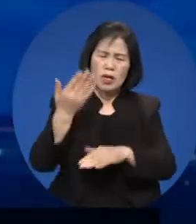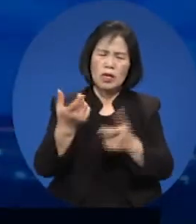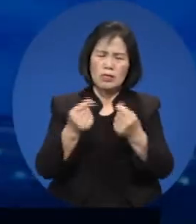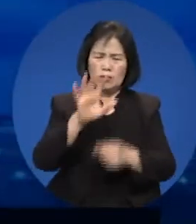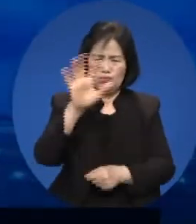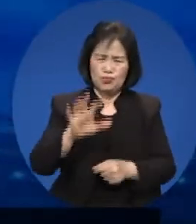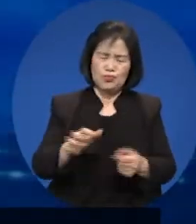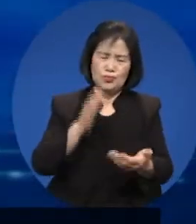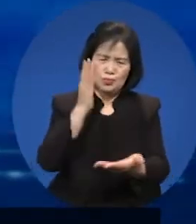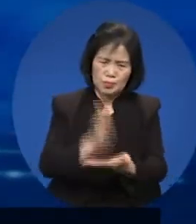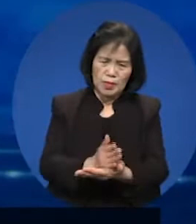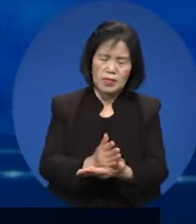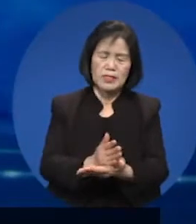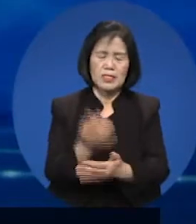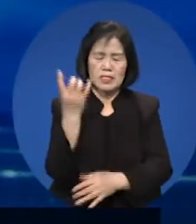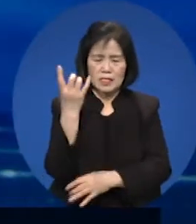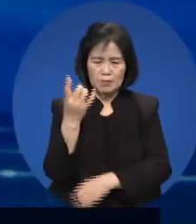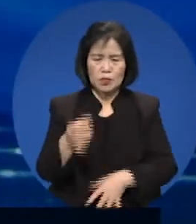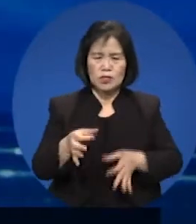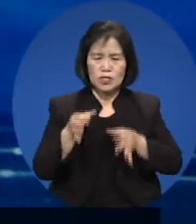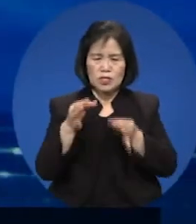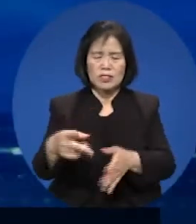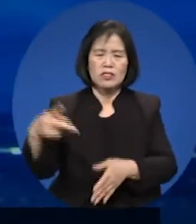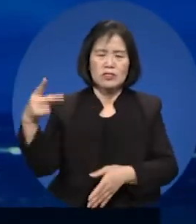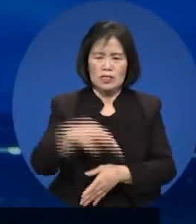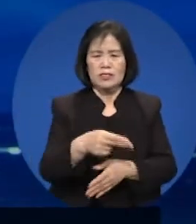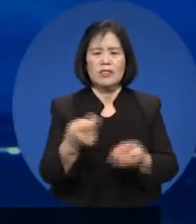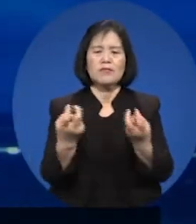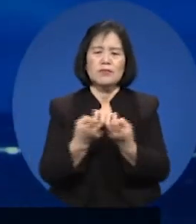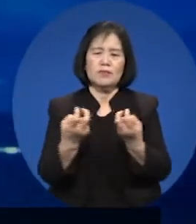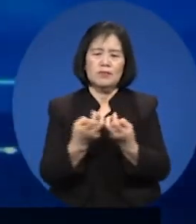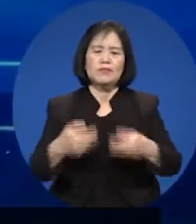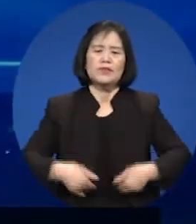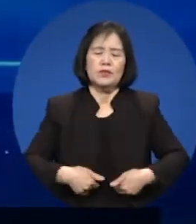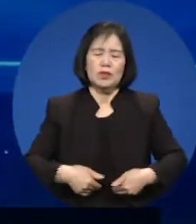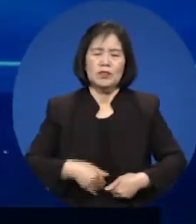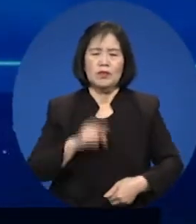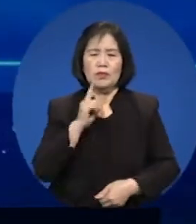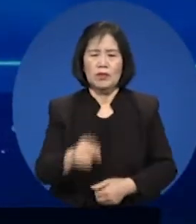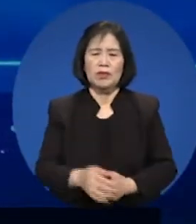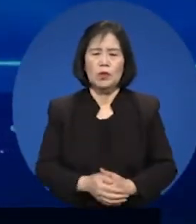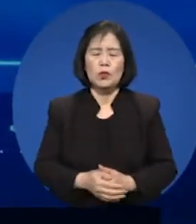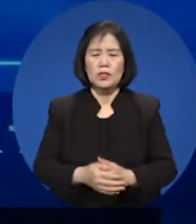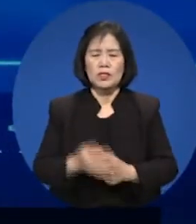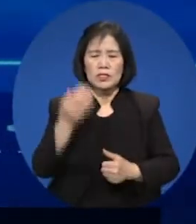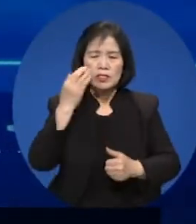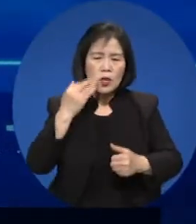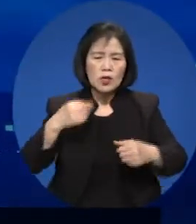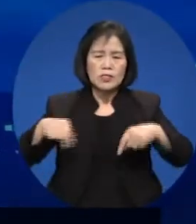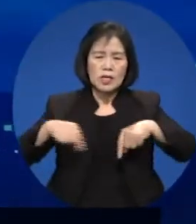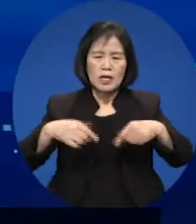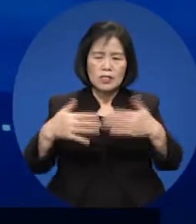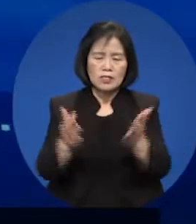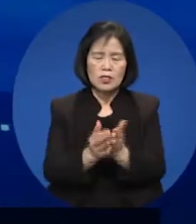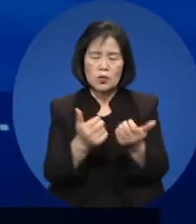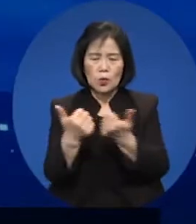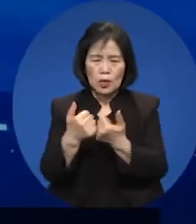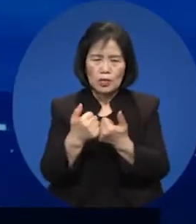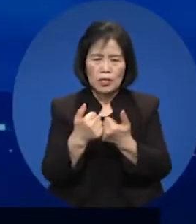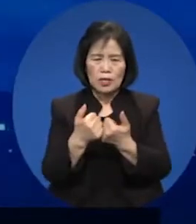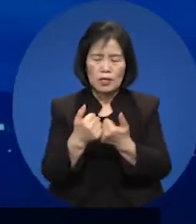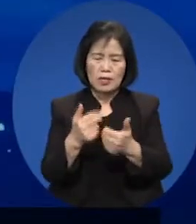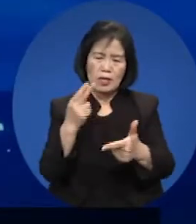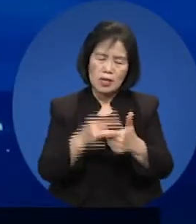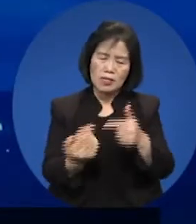돼서는 안된다 근본적인 트게 근절 대책이 필요하다 이런 목소리도 넓습니다 오늘 당정 회의가 열렸는데 엘에이치 사체 추측과